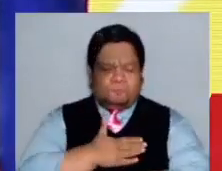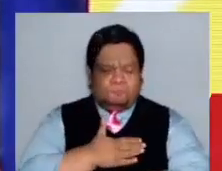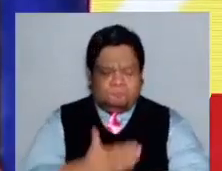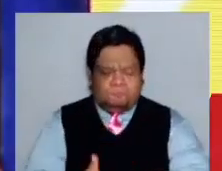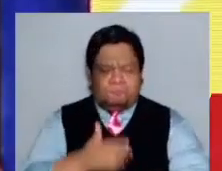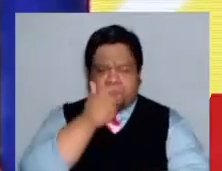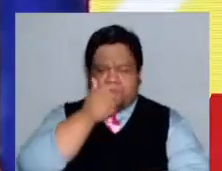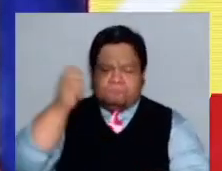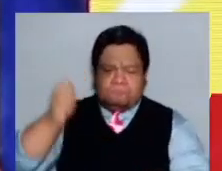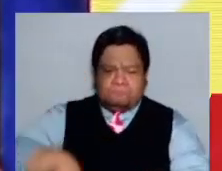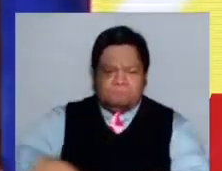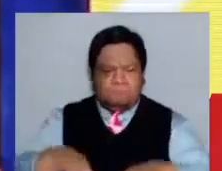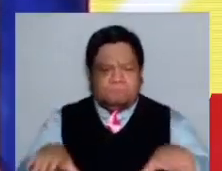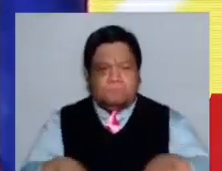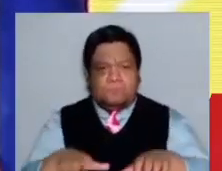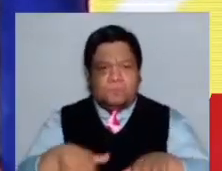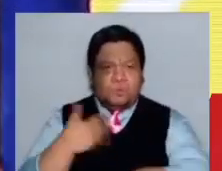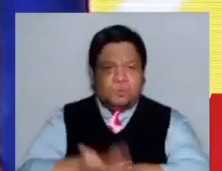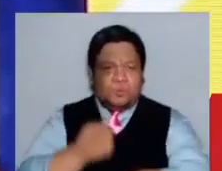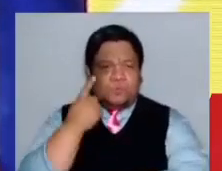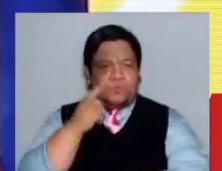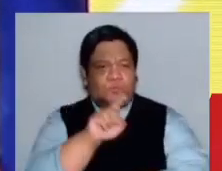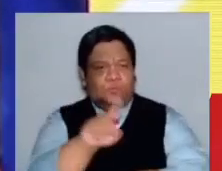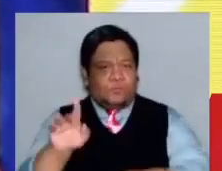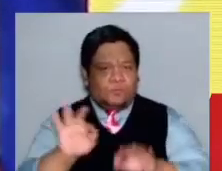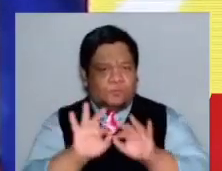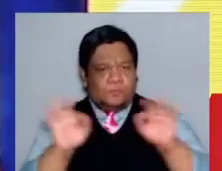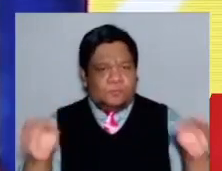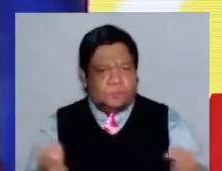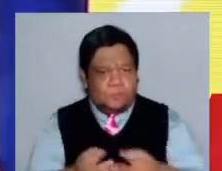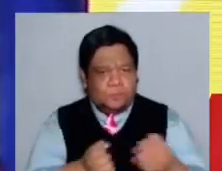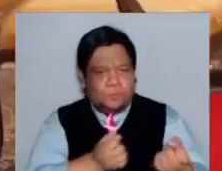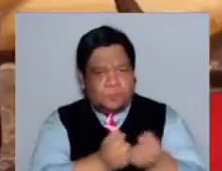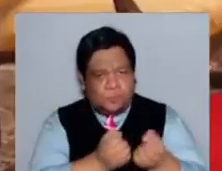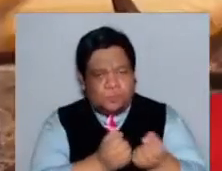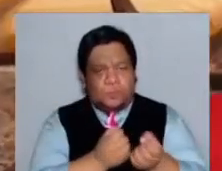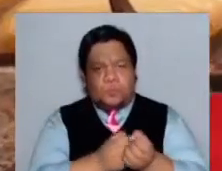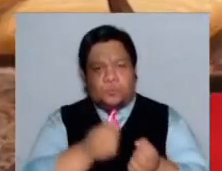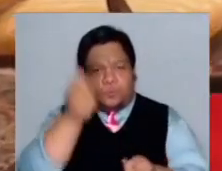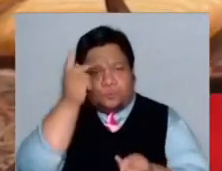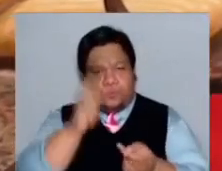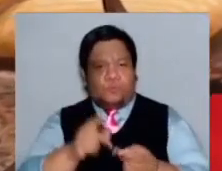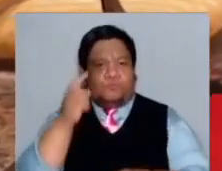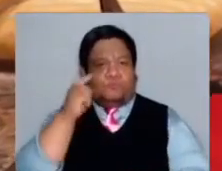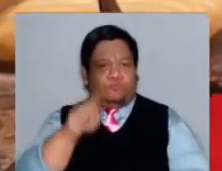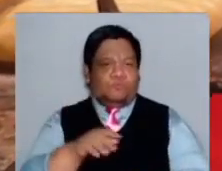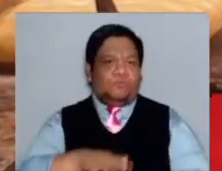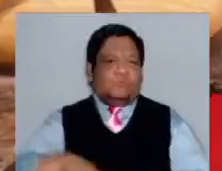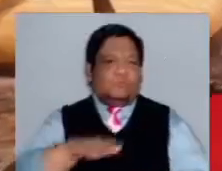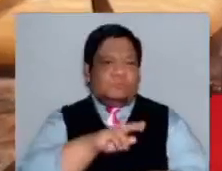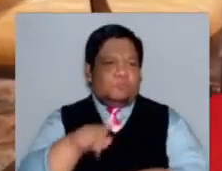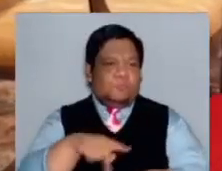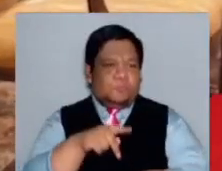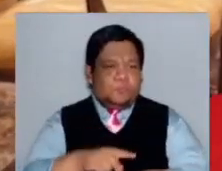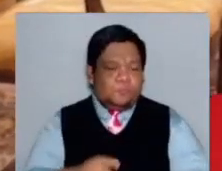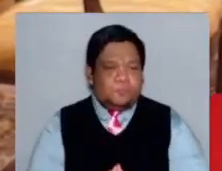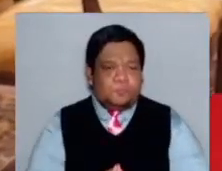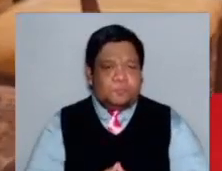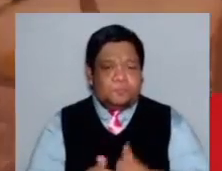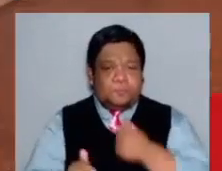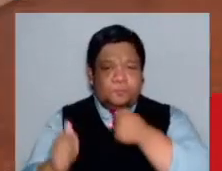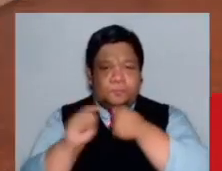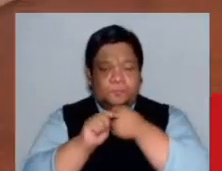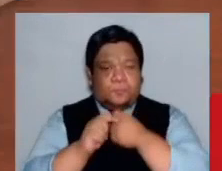sa inyong mga mahal sa buhay at para sa ating bansa. Kahit nga raw sina Singaporean President Halima